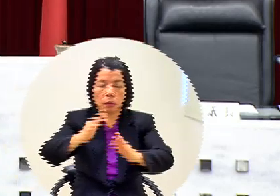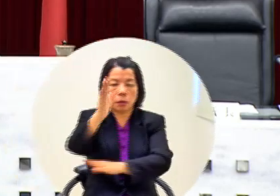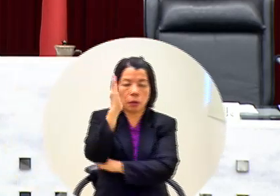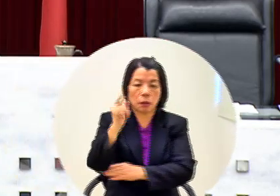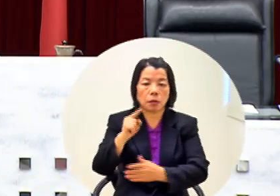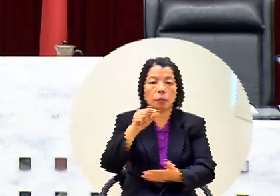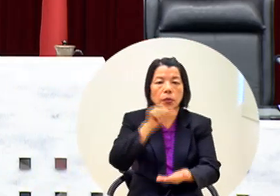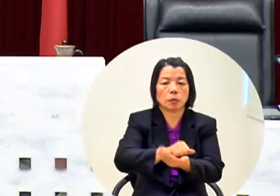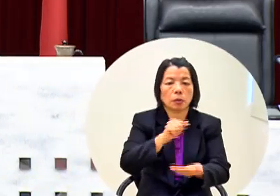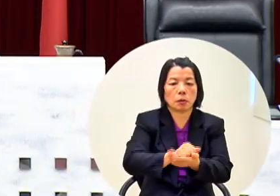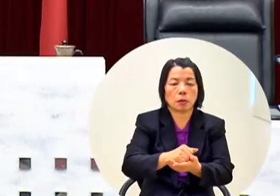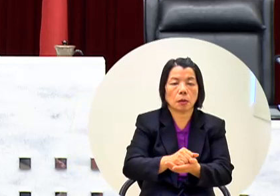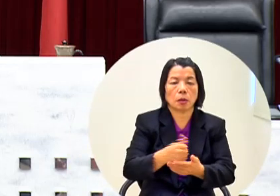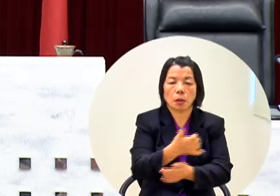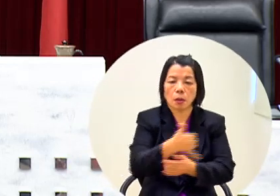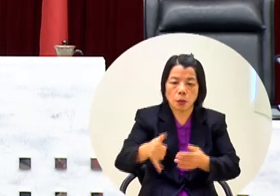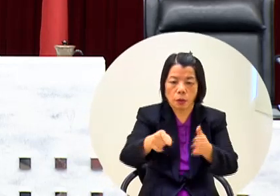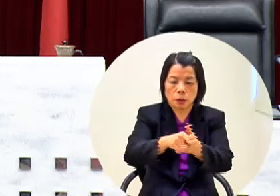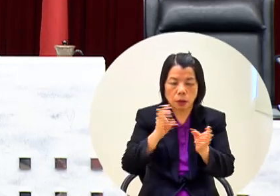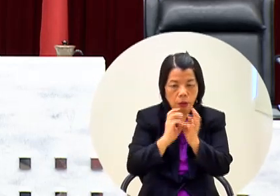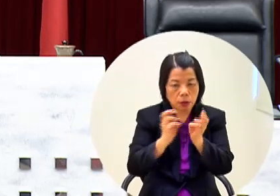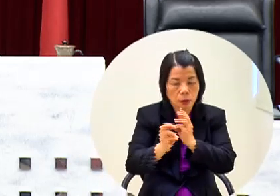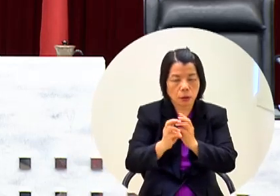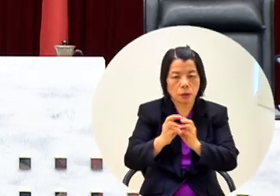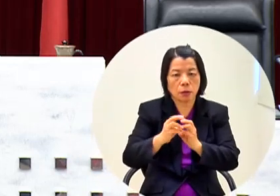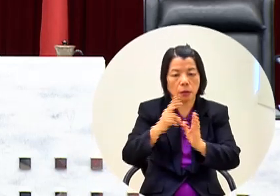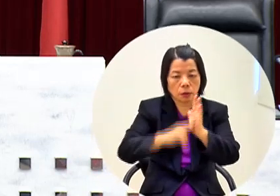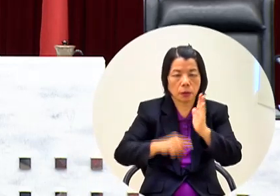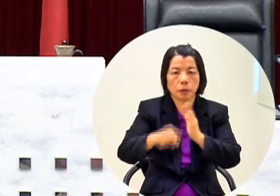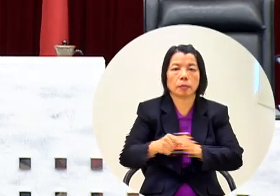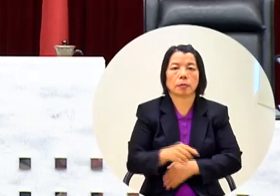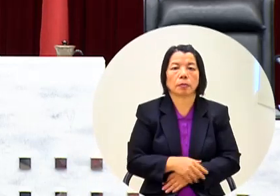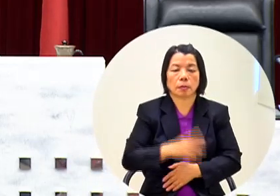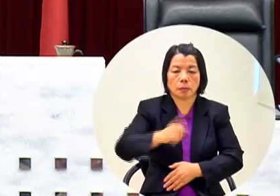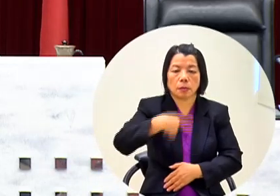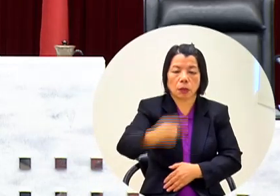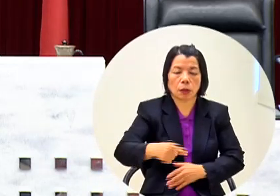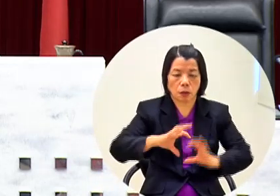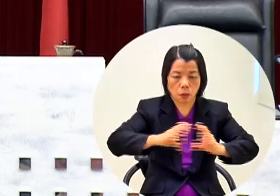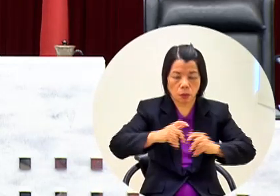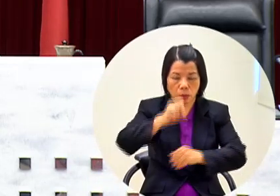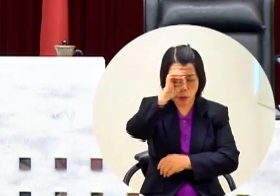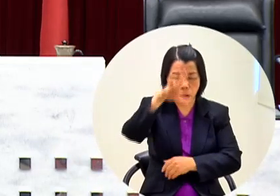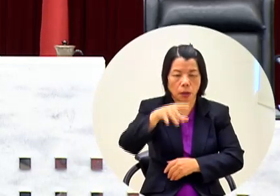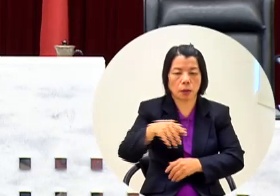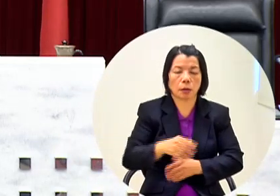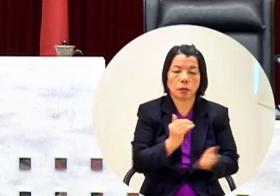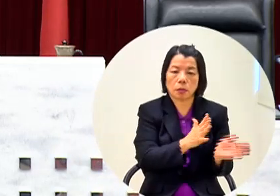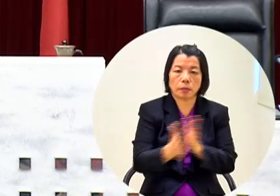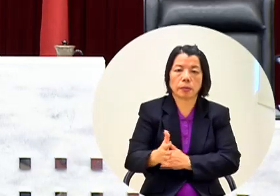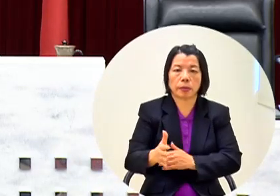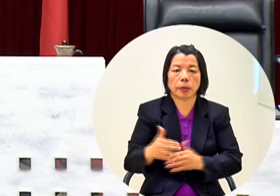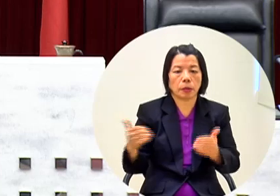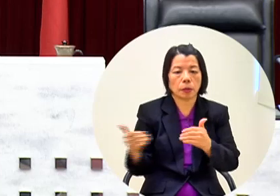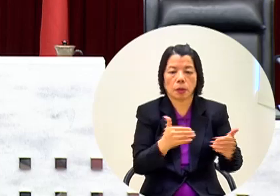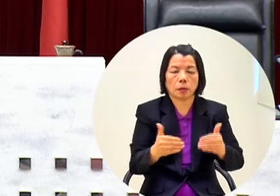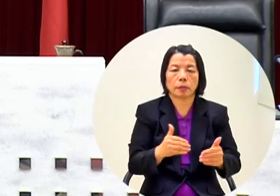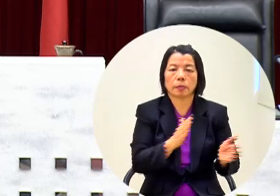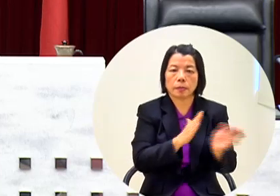详细答复两位议员的询问哦。那继续我们请国民党团准备质询，请准